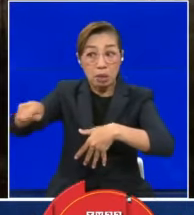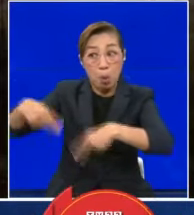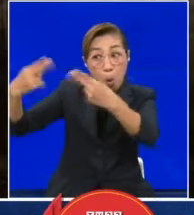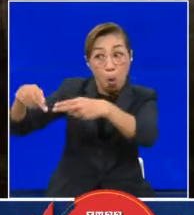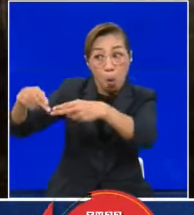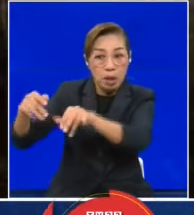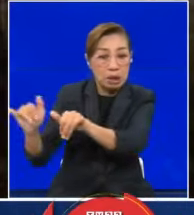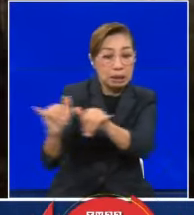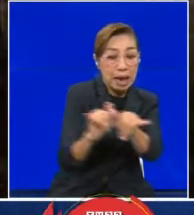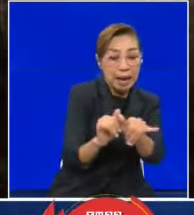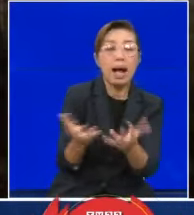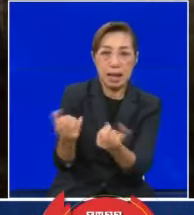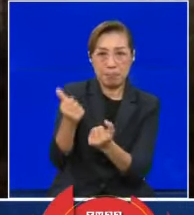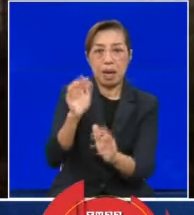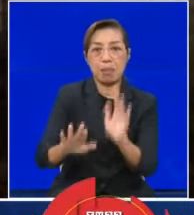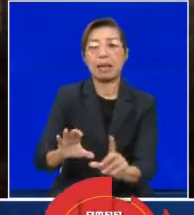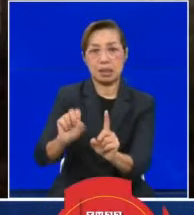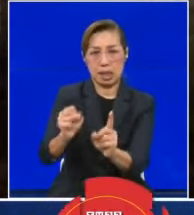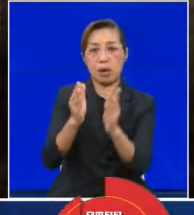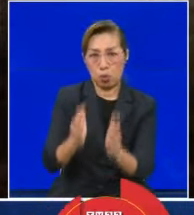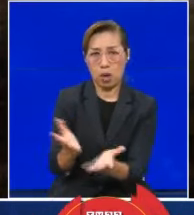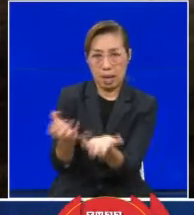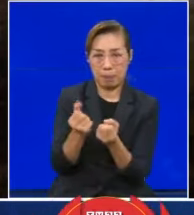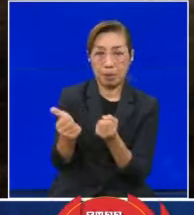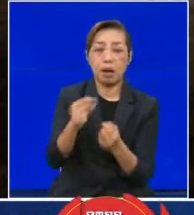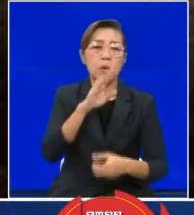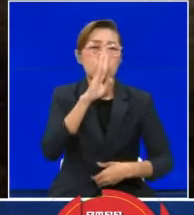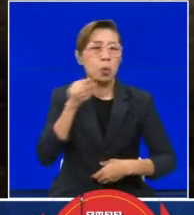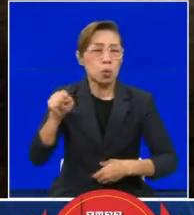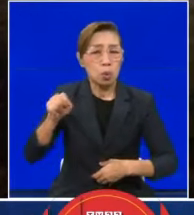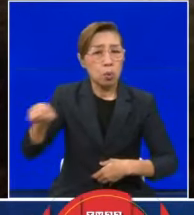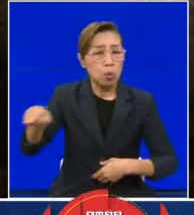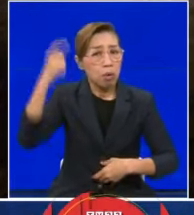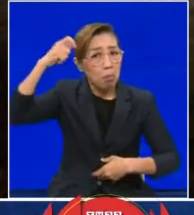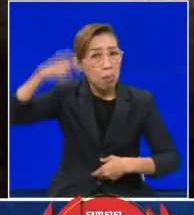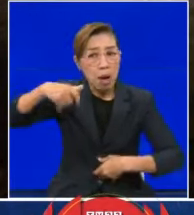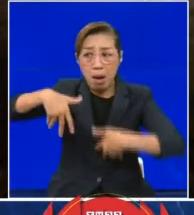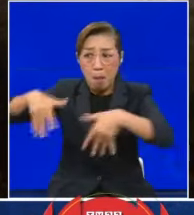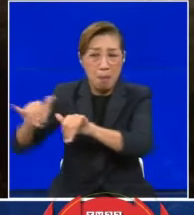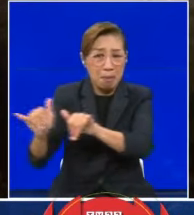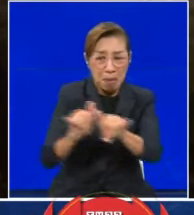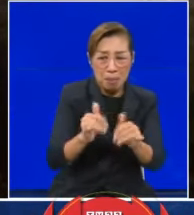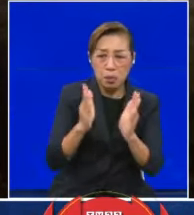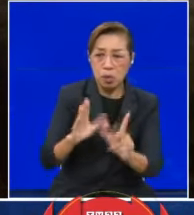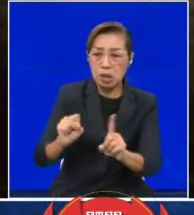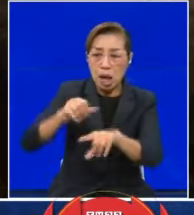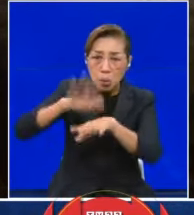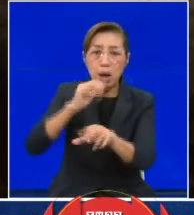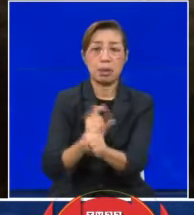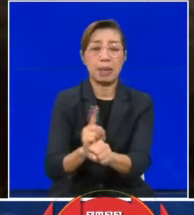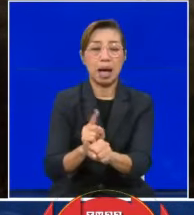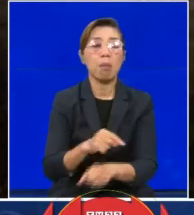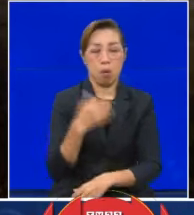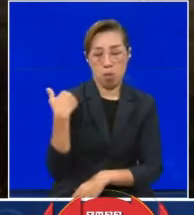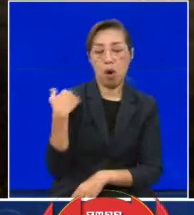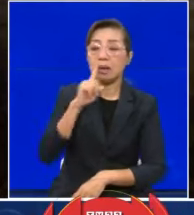ยชั่วคราวซึ่งก็มีคำถามต่อไปว่าถ้ามีจำนวนคนเข้ามามากกว่าแสนคนจะทำยังไงผู้รับผิดชอบก็แจ้งมานะคะว่า